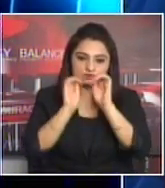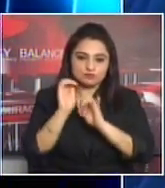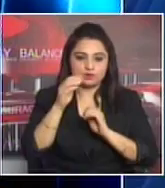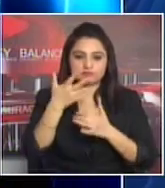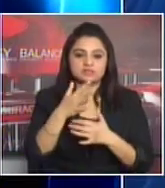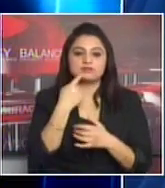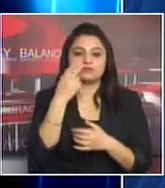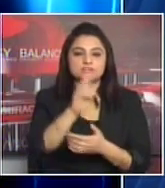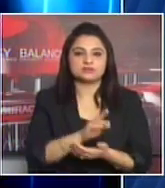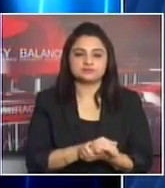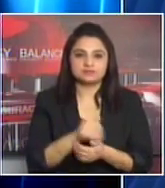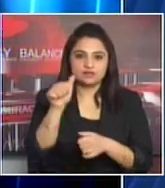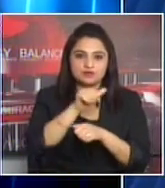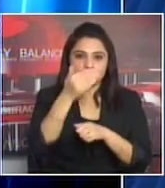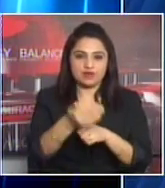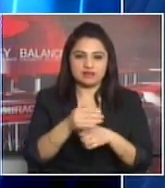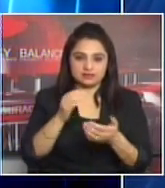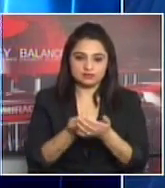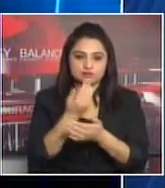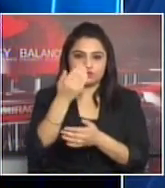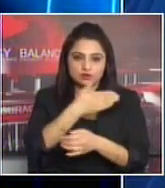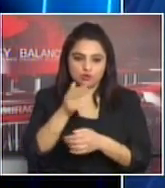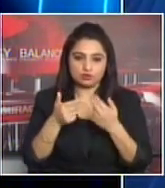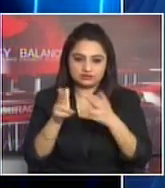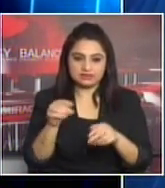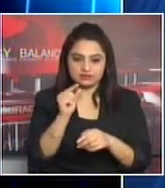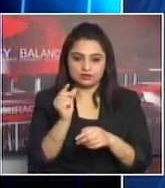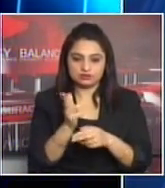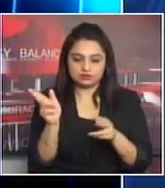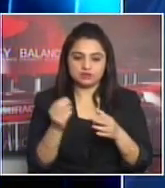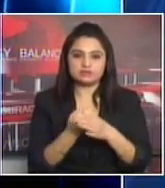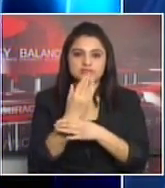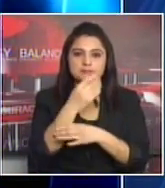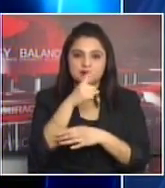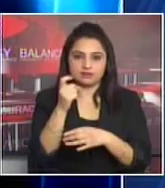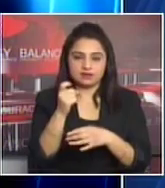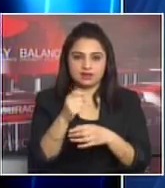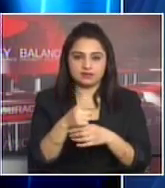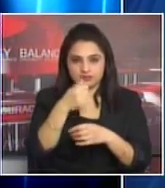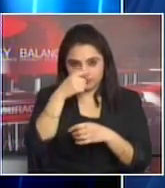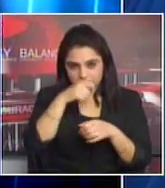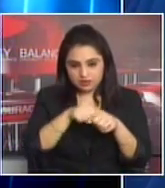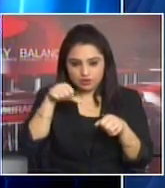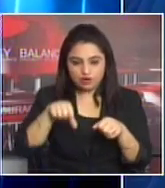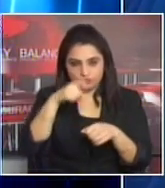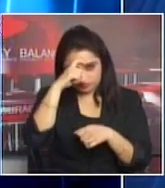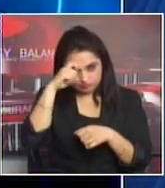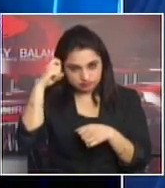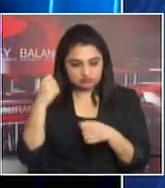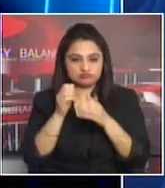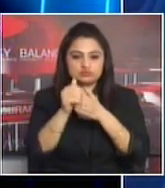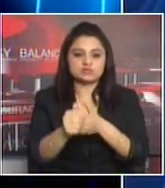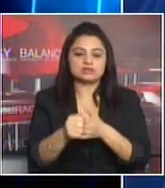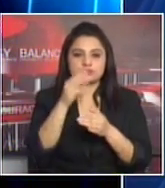नहुने बताउनुभयो। उहाँले सङ्घीय लोकतान्त्रिक गणतन्त्र स्थापनाको लागि रगत पसिना बगाउनेकै